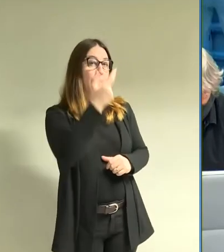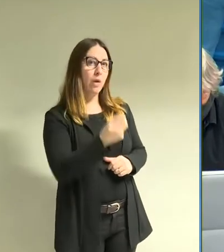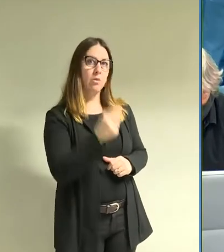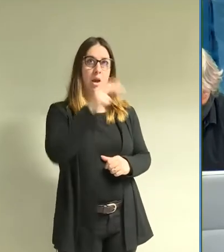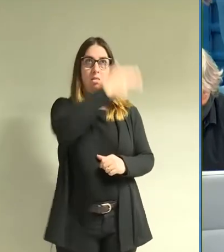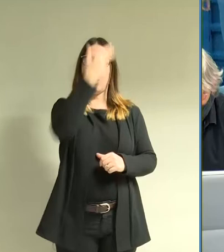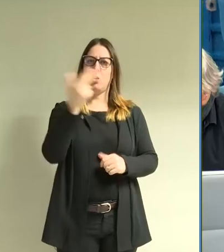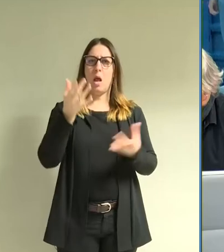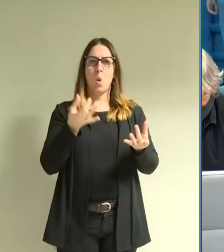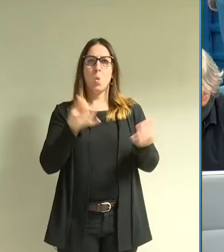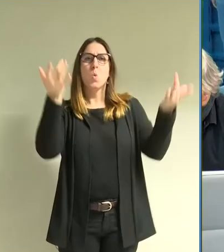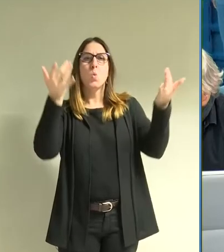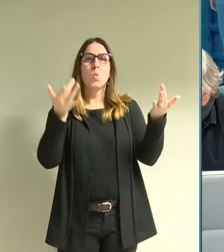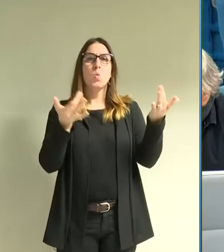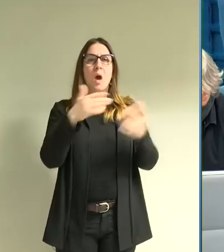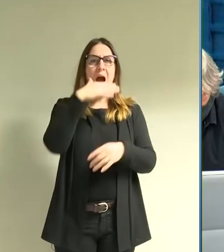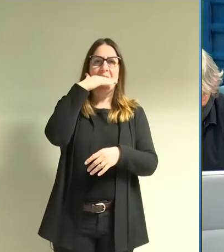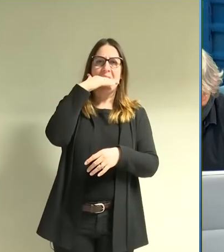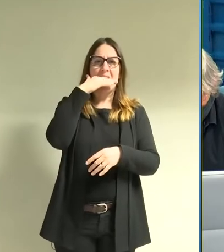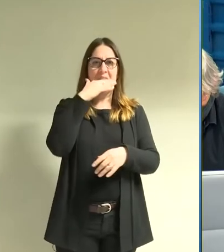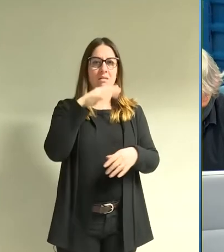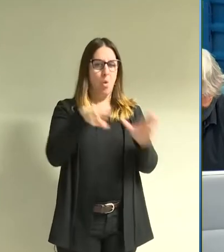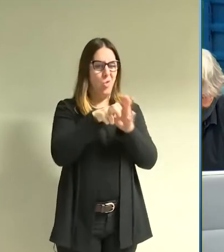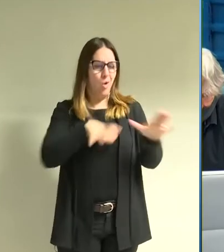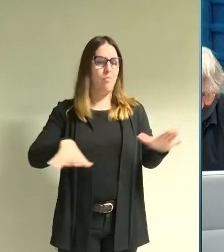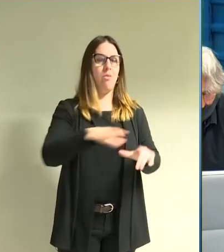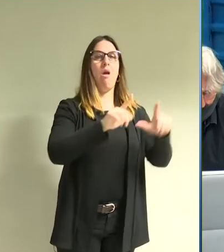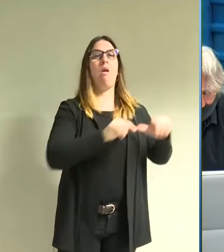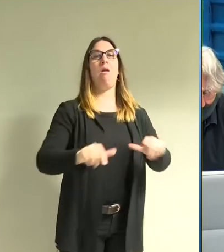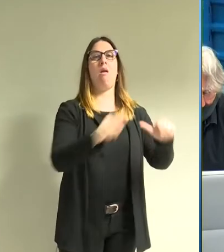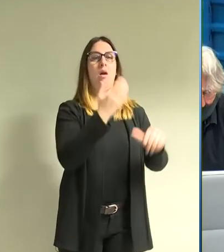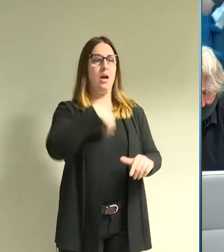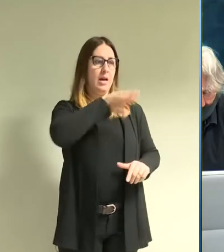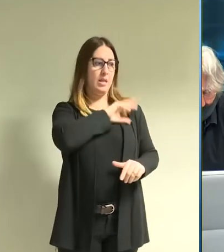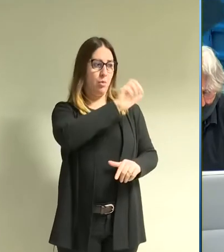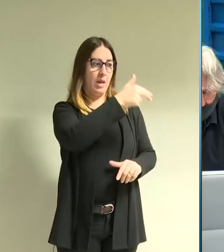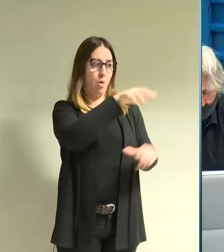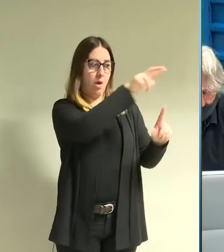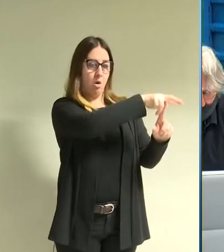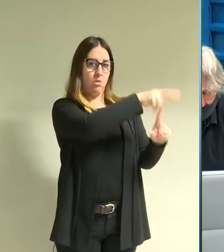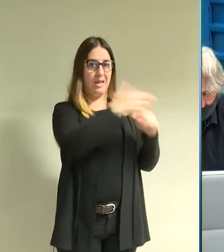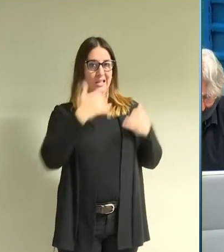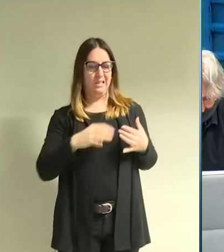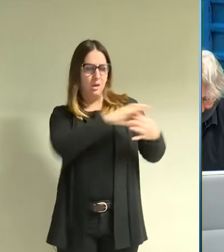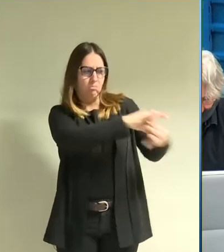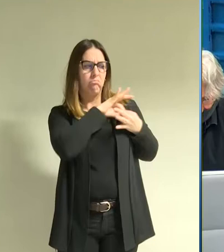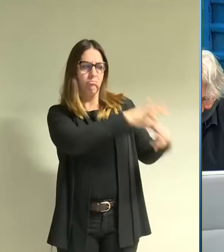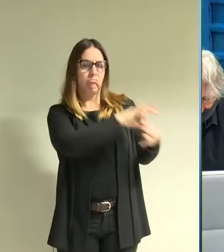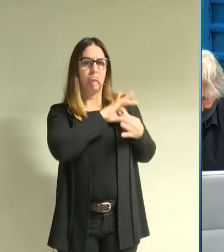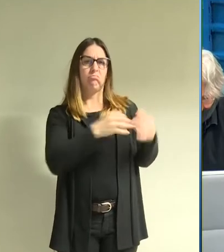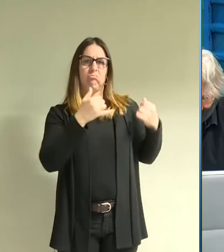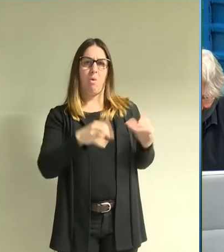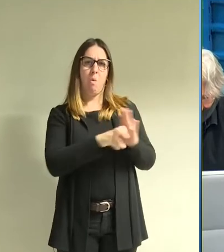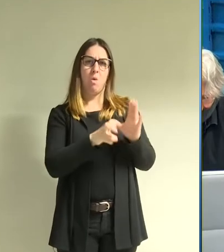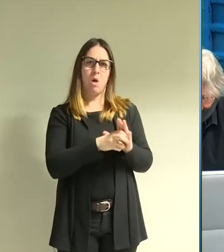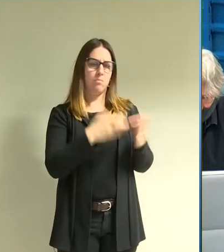national existe localement entre la ville et les responsables locaux de l'éducation nationale et ce partenariat local permet